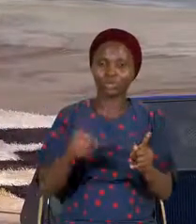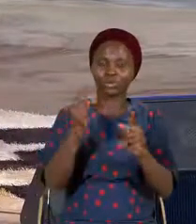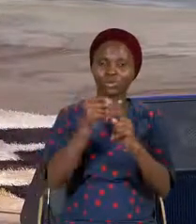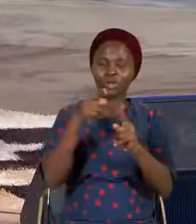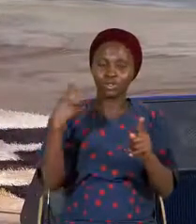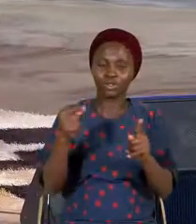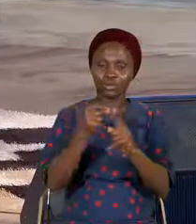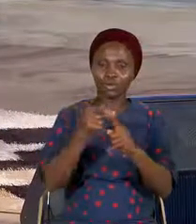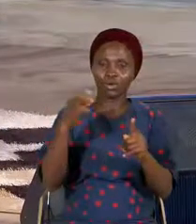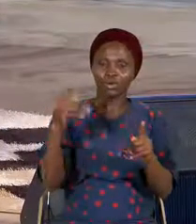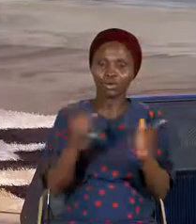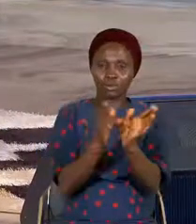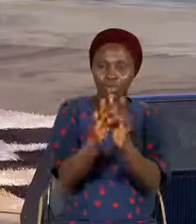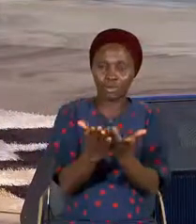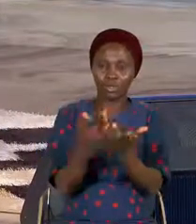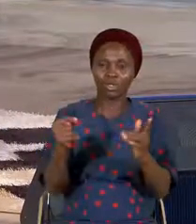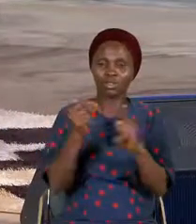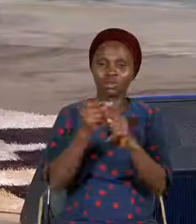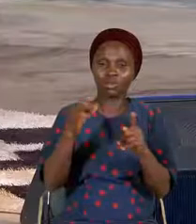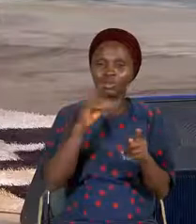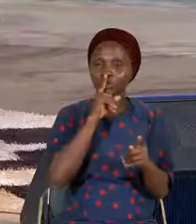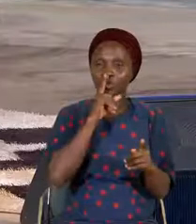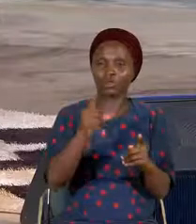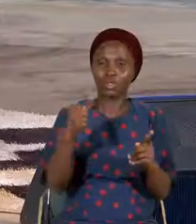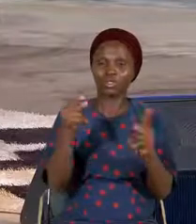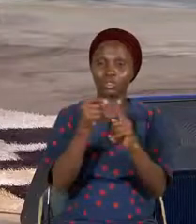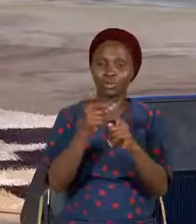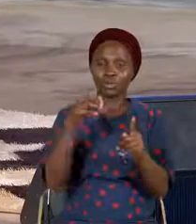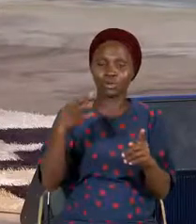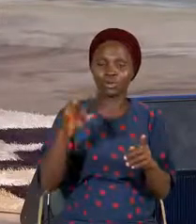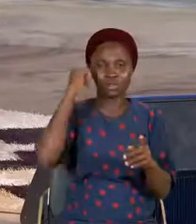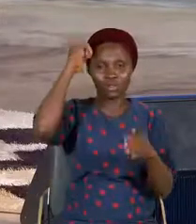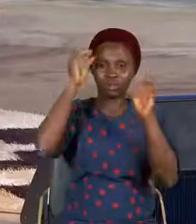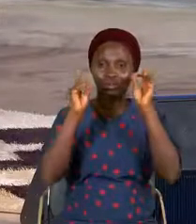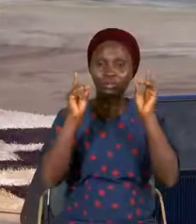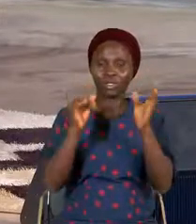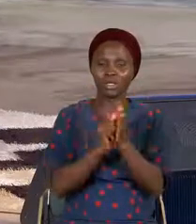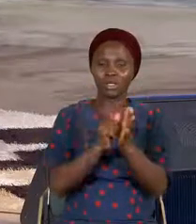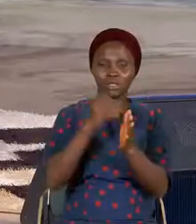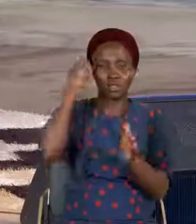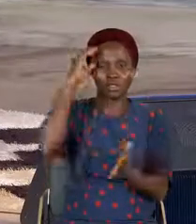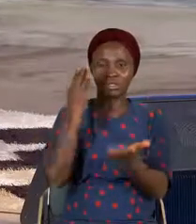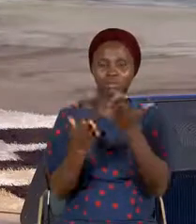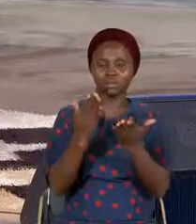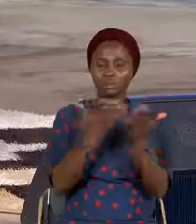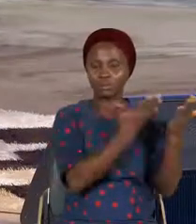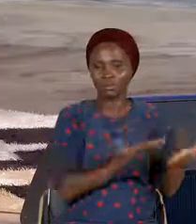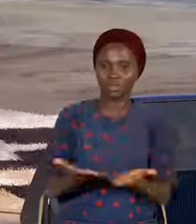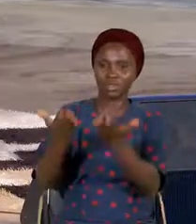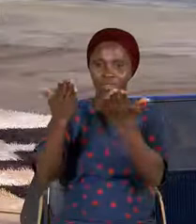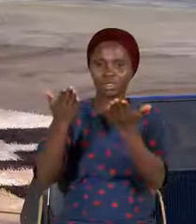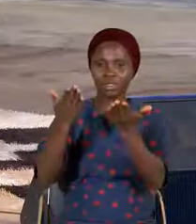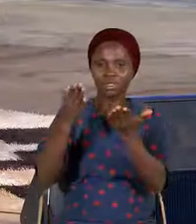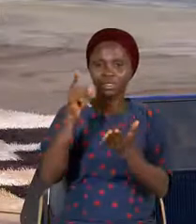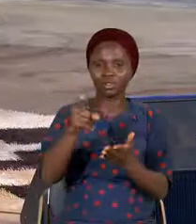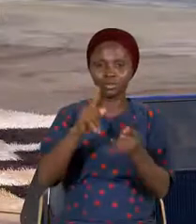mais la parole de l'écriture, la parole de la vérité, la parole de sa doctrine, afin de faire paraître devant lui cette